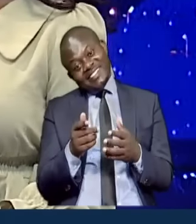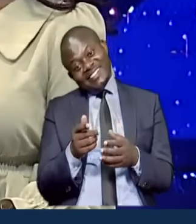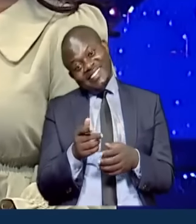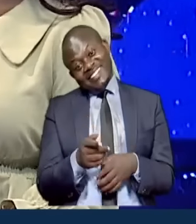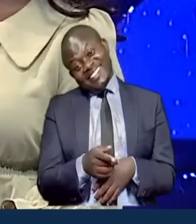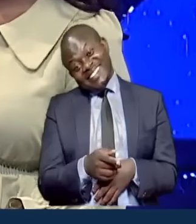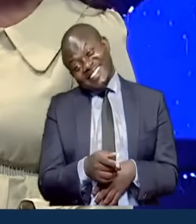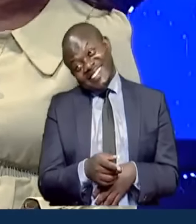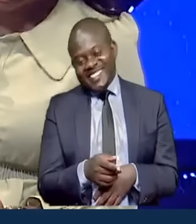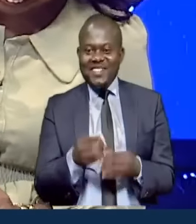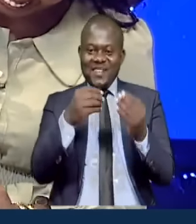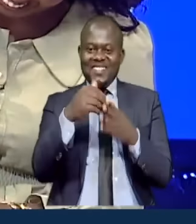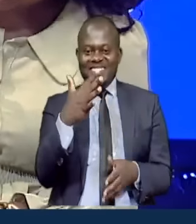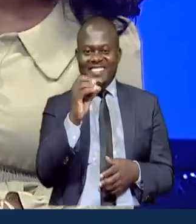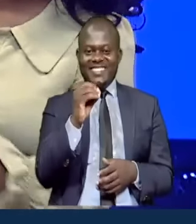ntiwabikora